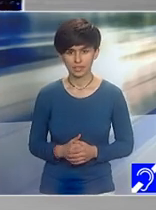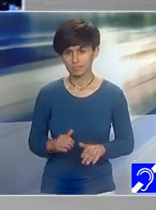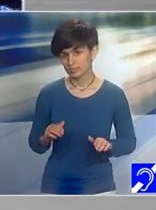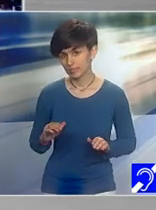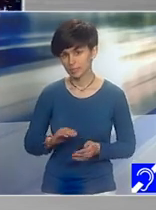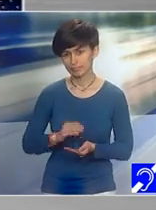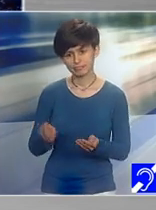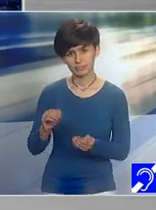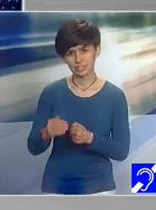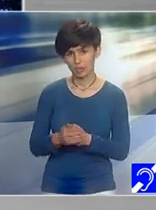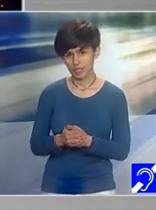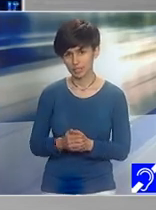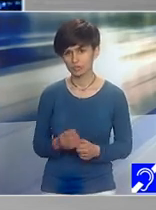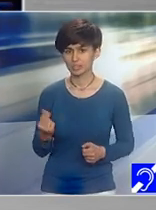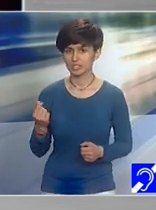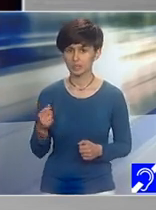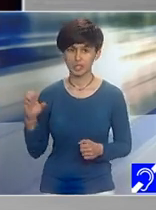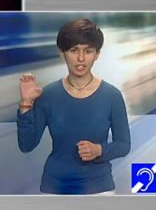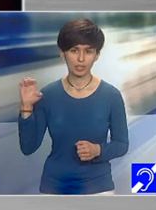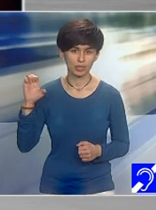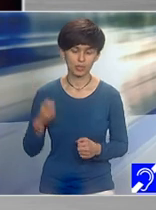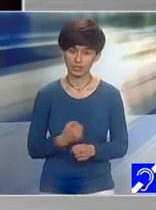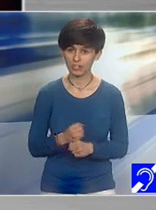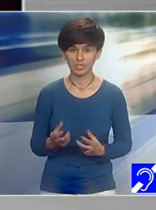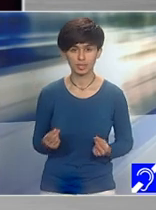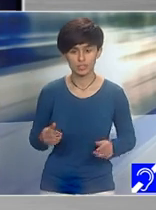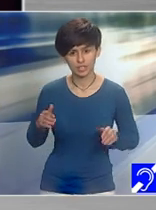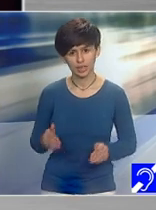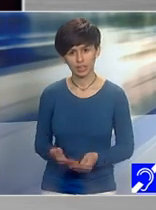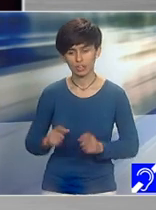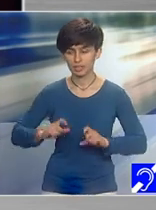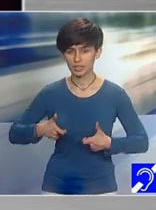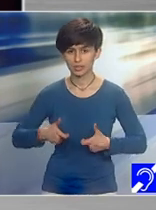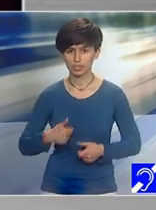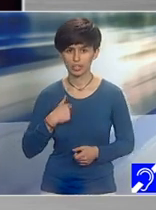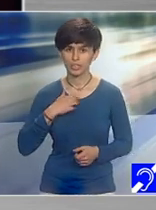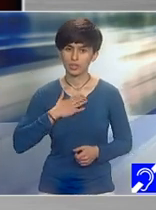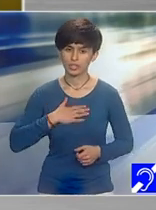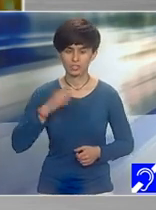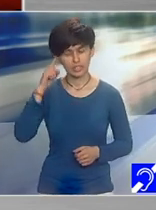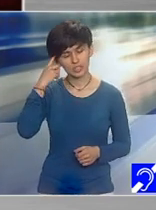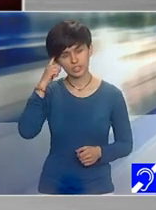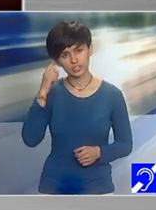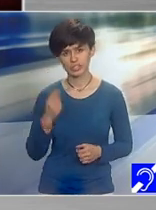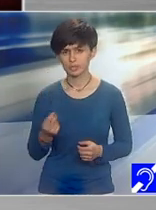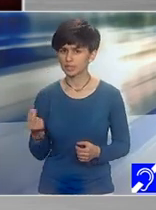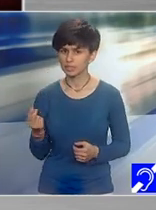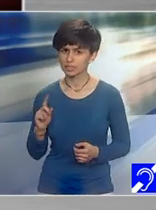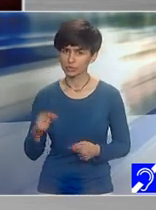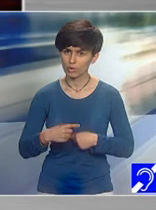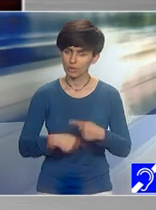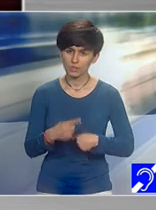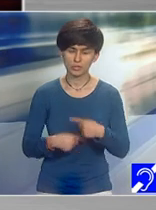atât locali cât și europeni. Am vrea să știm ce s-a întâmplat, de ce nu au funcționat contractele, cine nu și-a